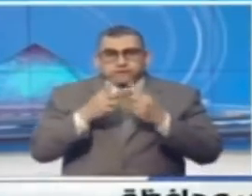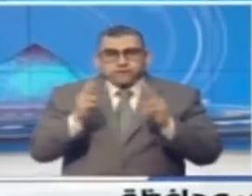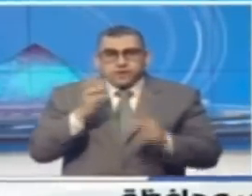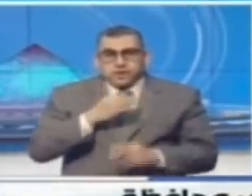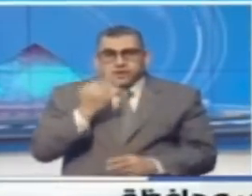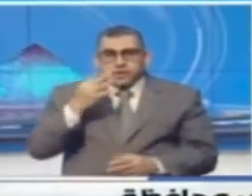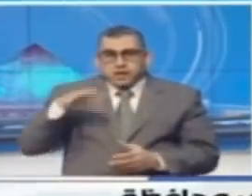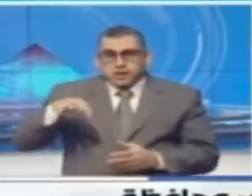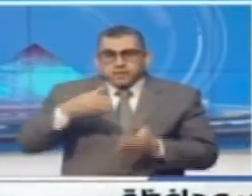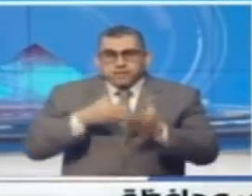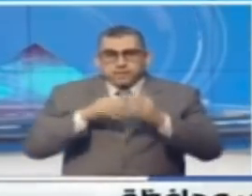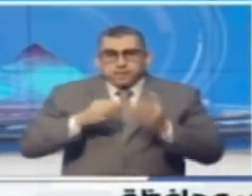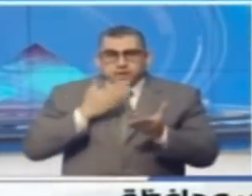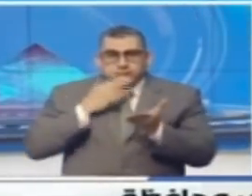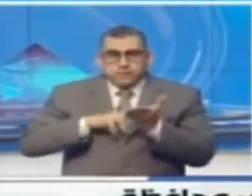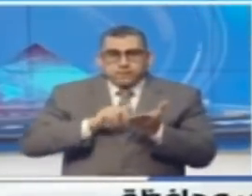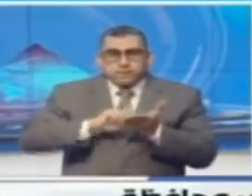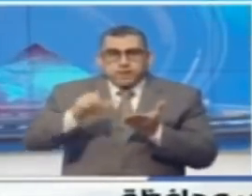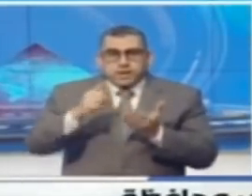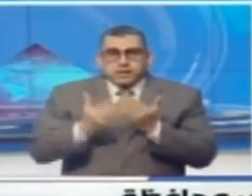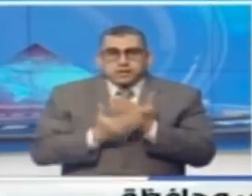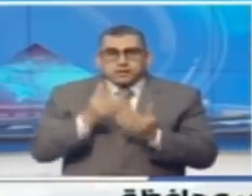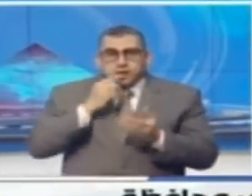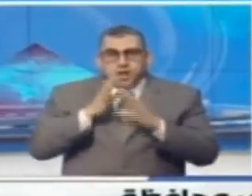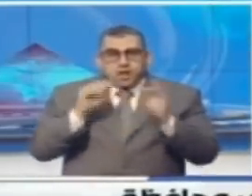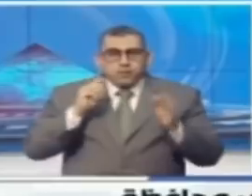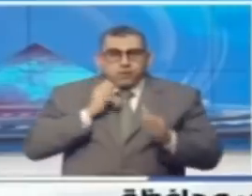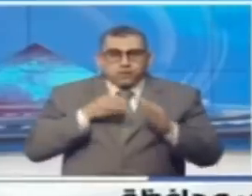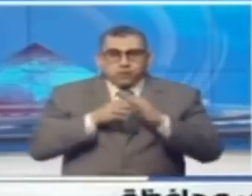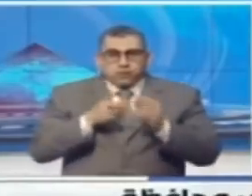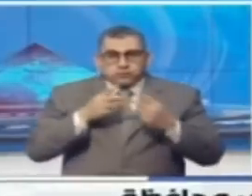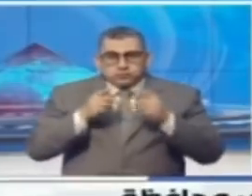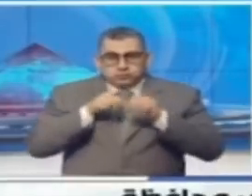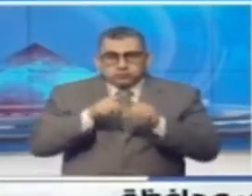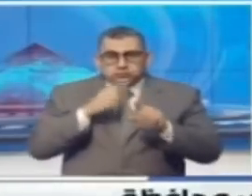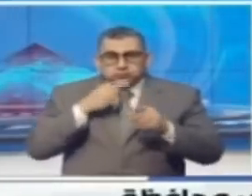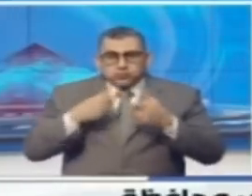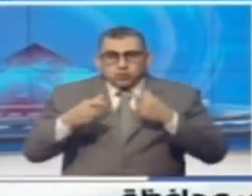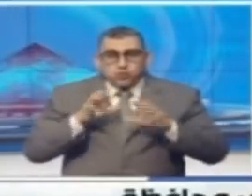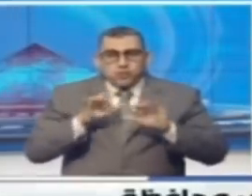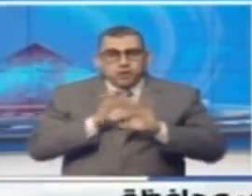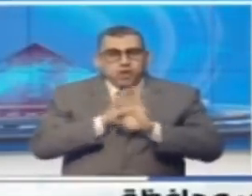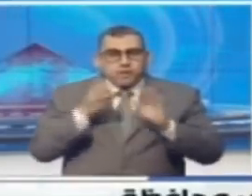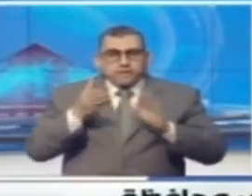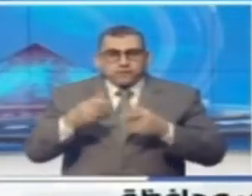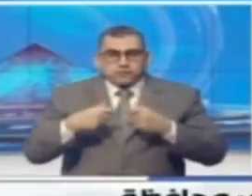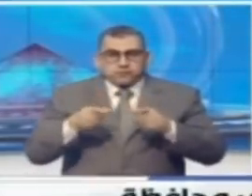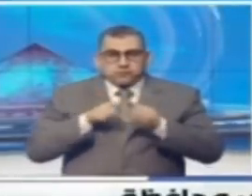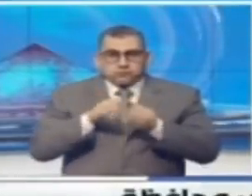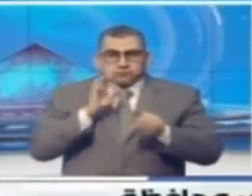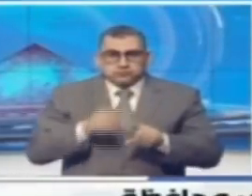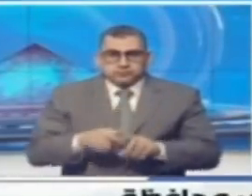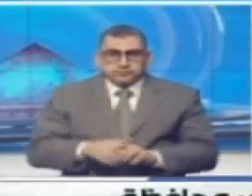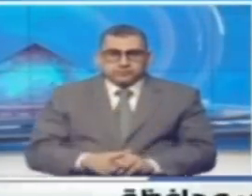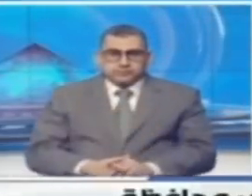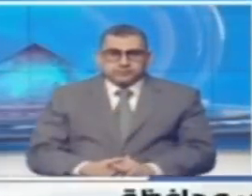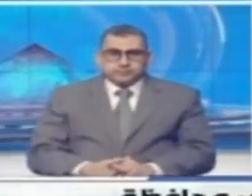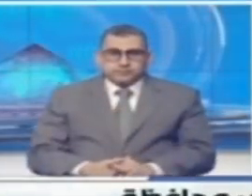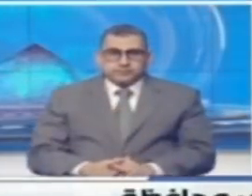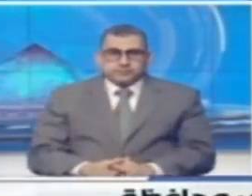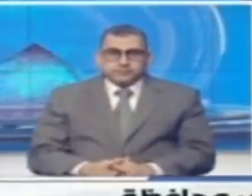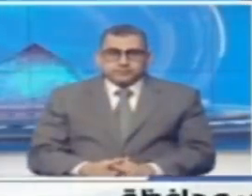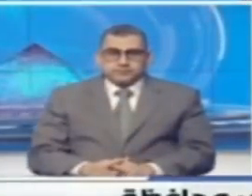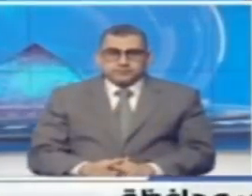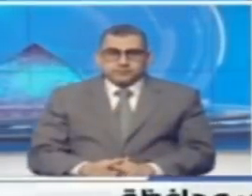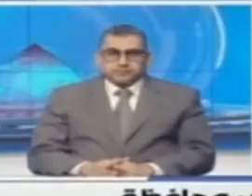افتتاح 3 مكاتب بريدية متكاملة بالمحافظة وفقا لأحدث وسائل التكنولوجيا العالمية.